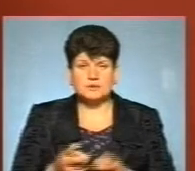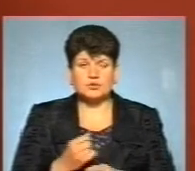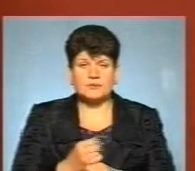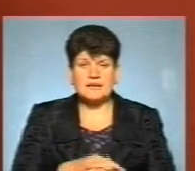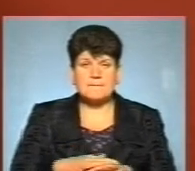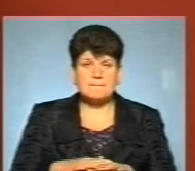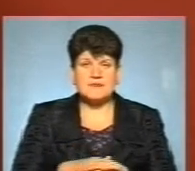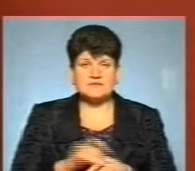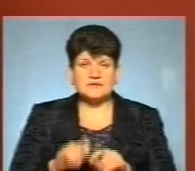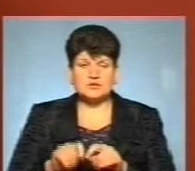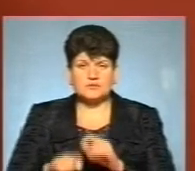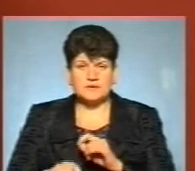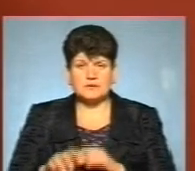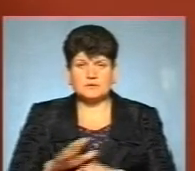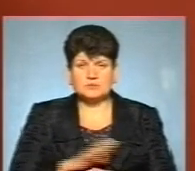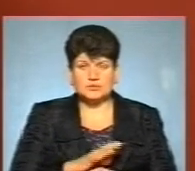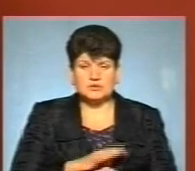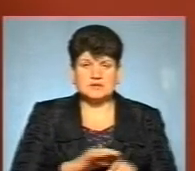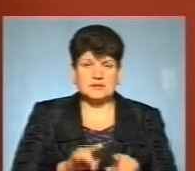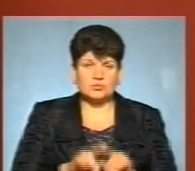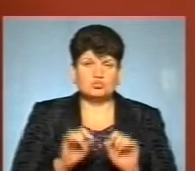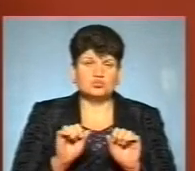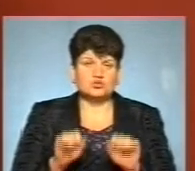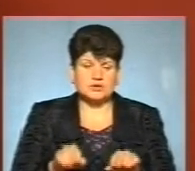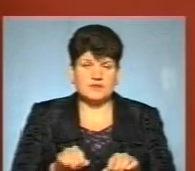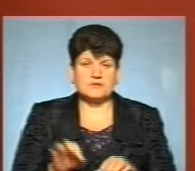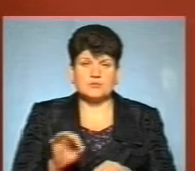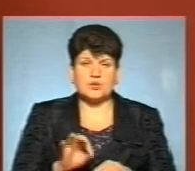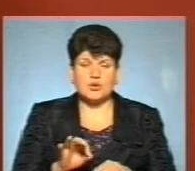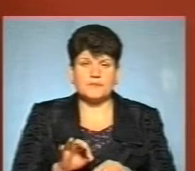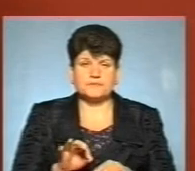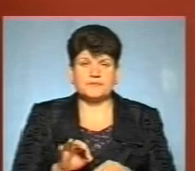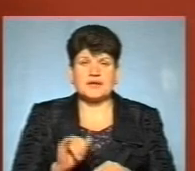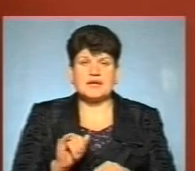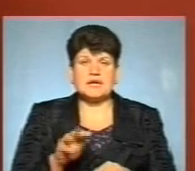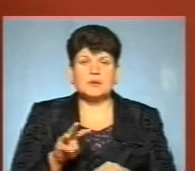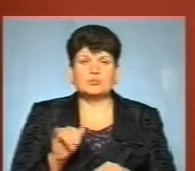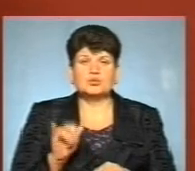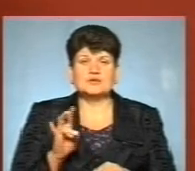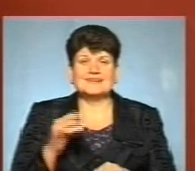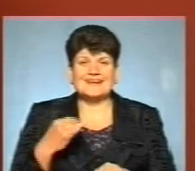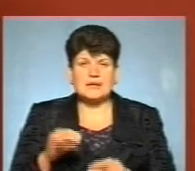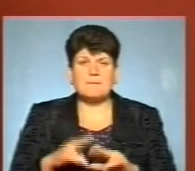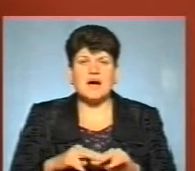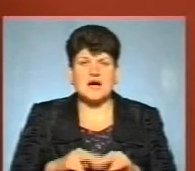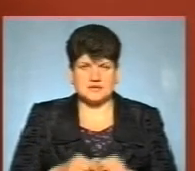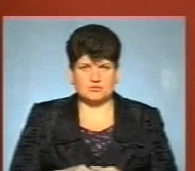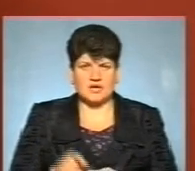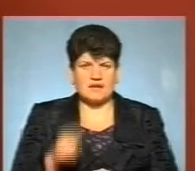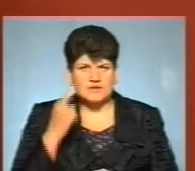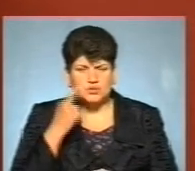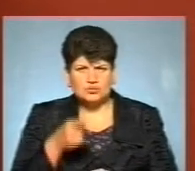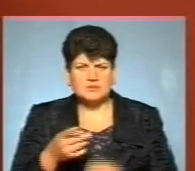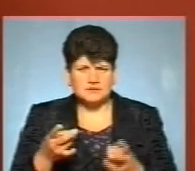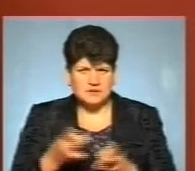масове тестування, звучала також ймовірність про імунний паспорт. Як, на вашу думку, чи взагалі він має